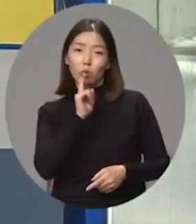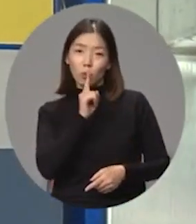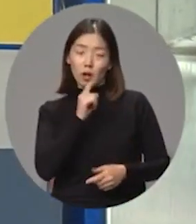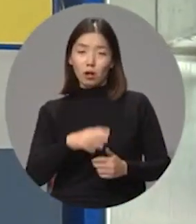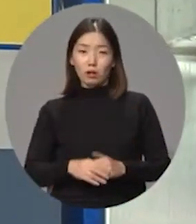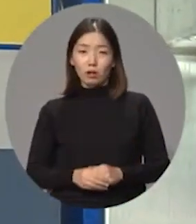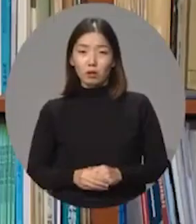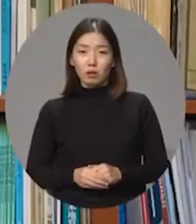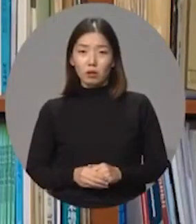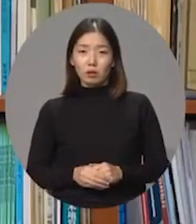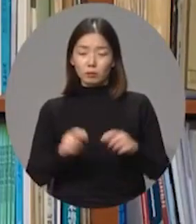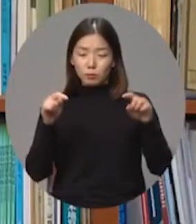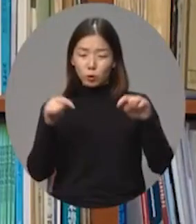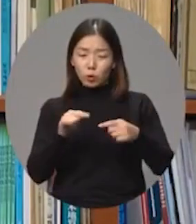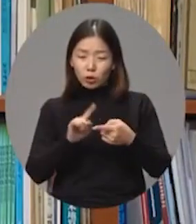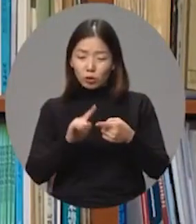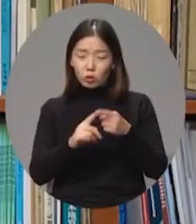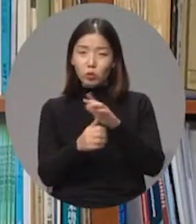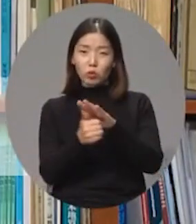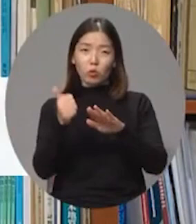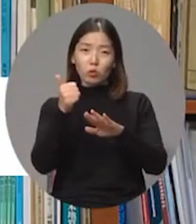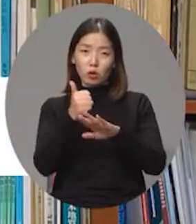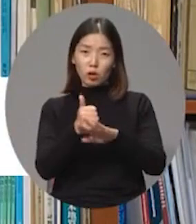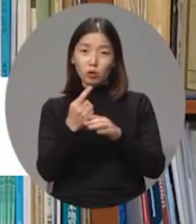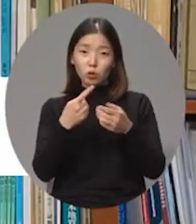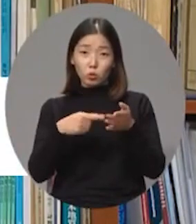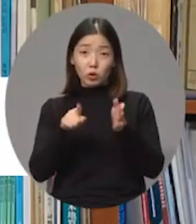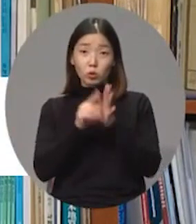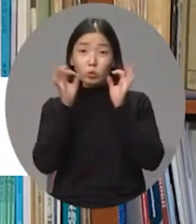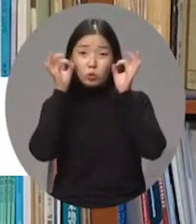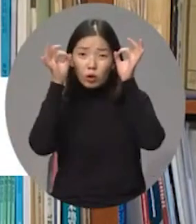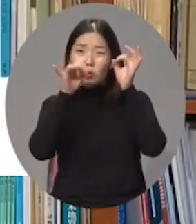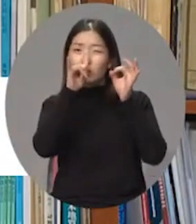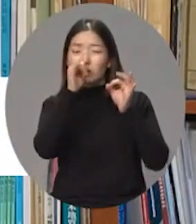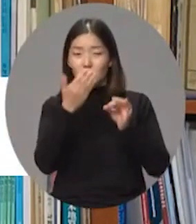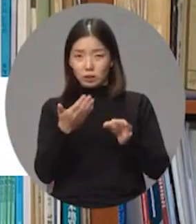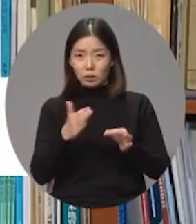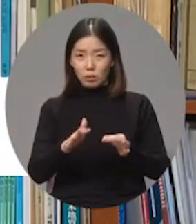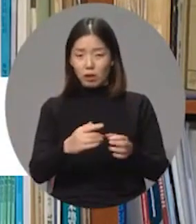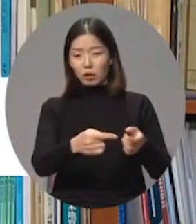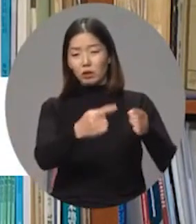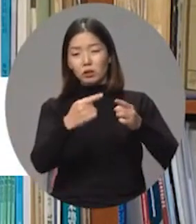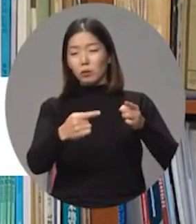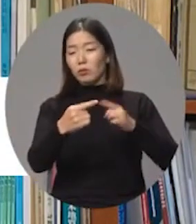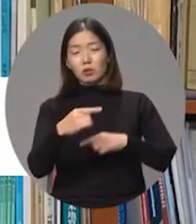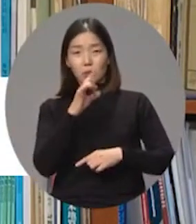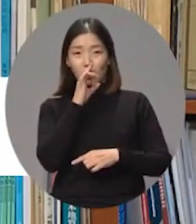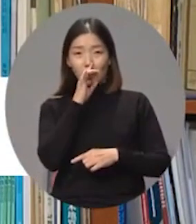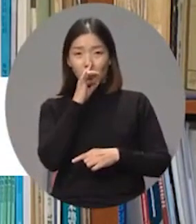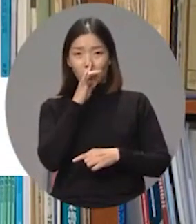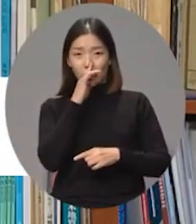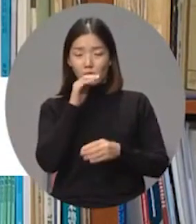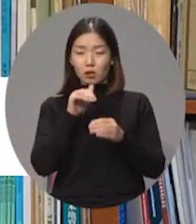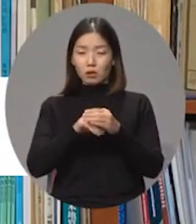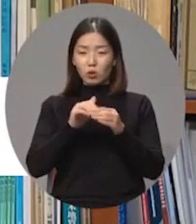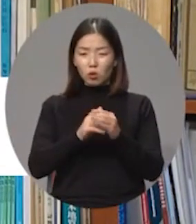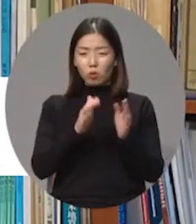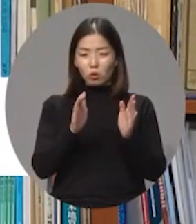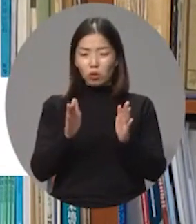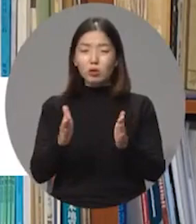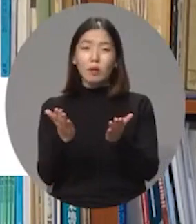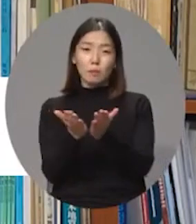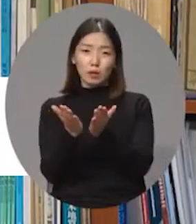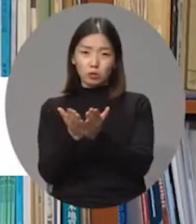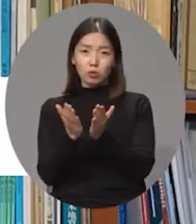협상 을 성공시키기 위해서 노력을 했습니다 많은 참여가 안된 상태에서 선거 일정을 맞춰서